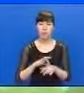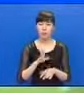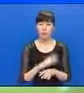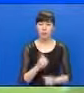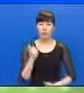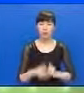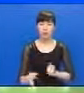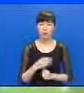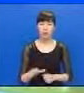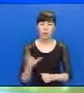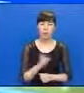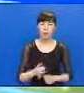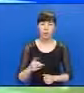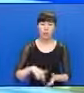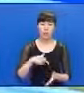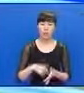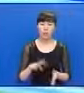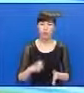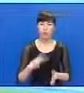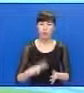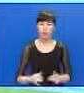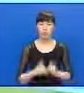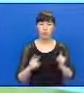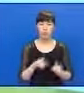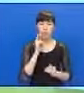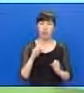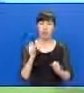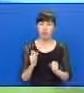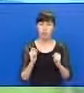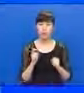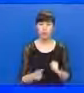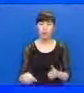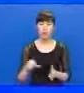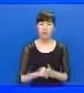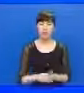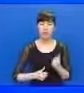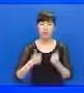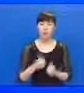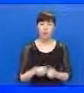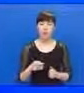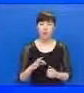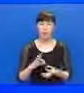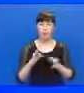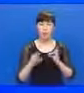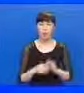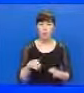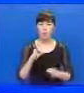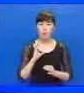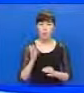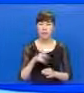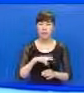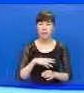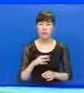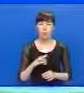Жарысқа облысымыздың барлық аудандарынан 420-дан астам жас қатысуда. Біріншілікті даңқты боксшы Сидней Олимпиадасының күміс жүлдегері